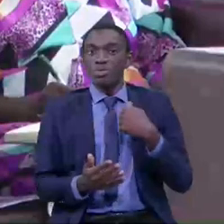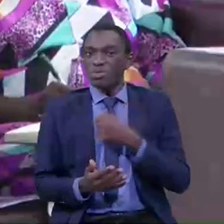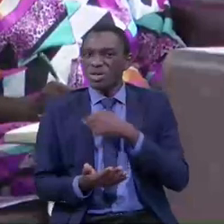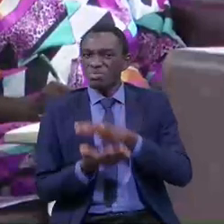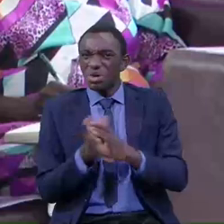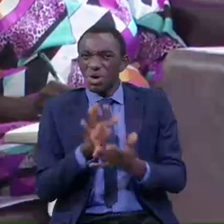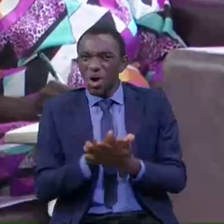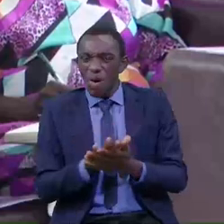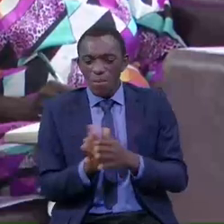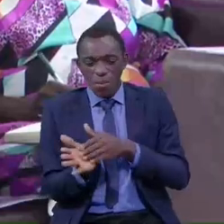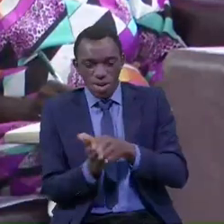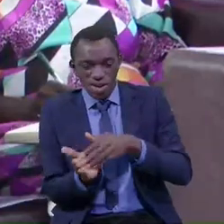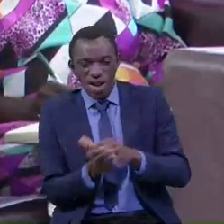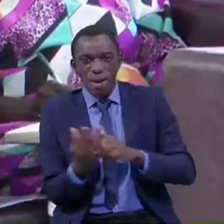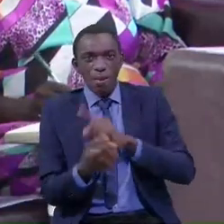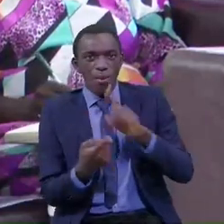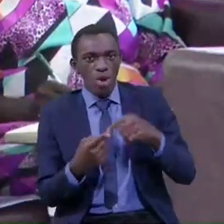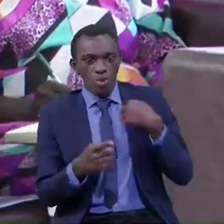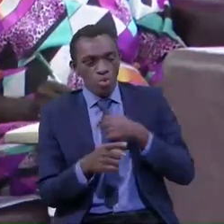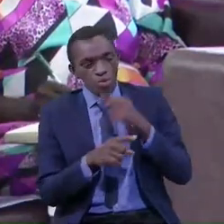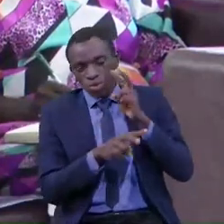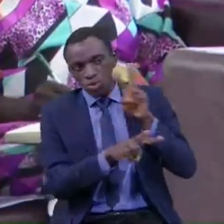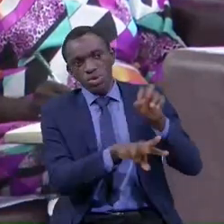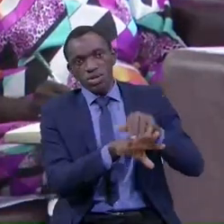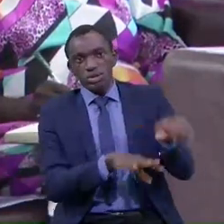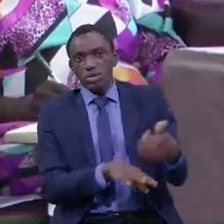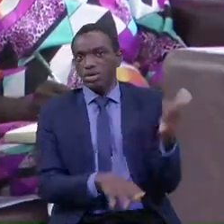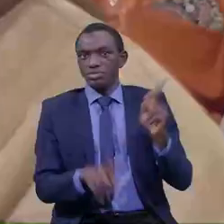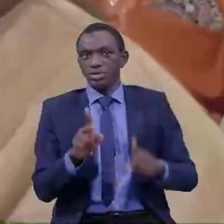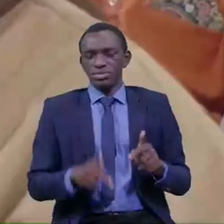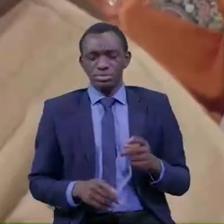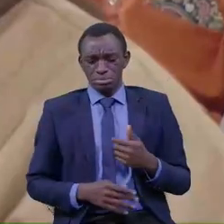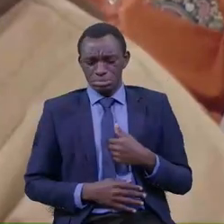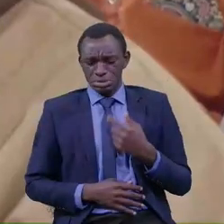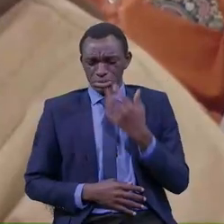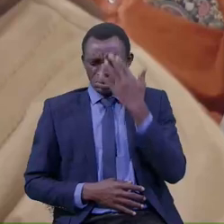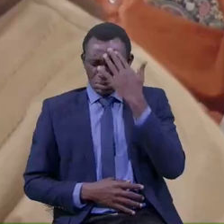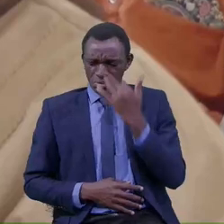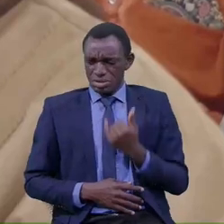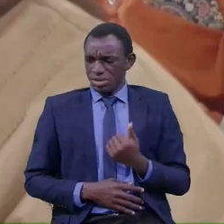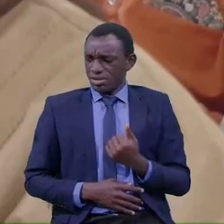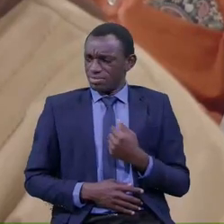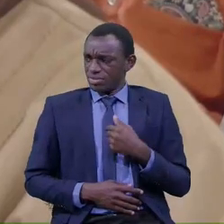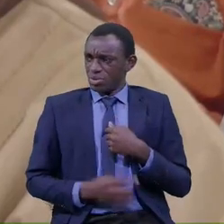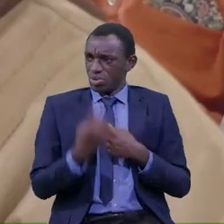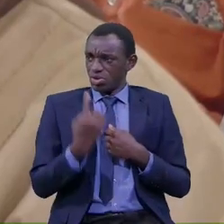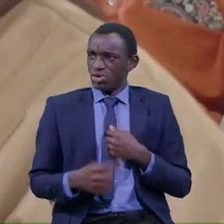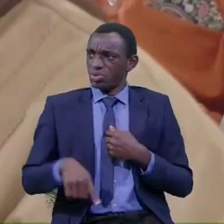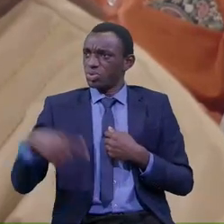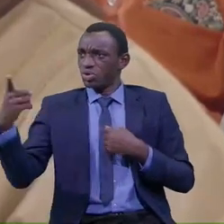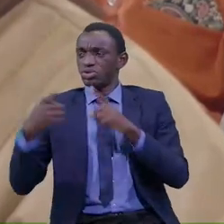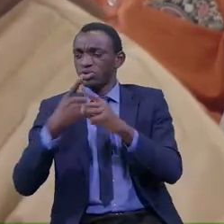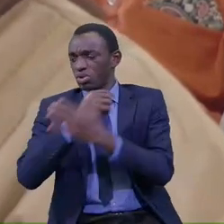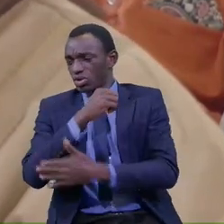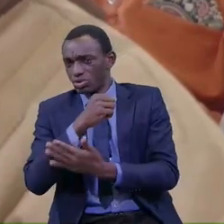Nous nous affaiblissons quand nous regardons les autres. Pourquoi il est le seul qui va dans les nations, qui va